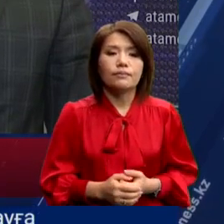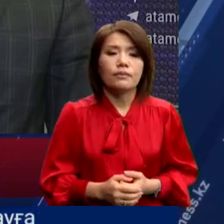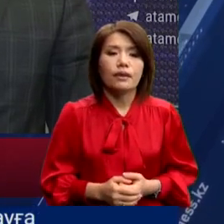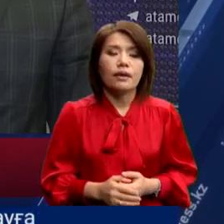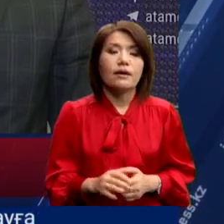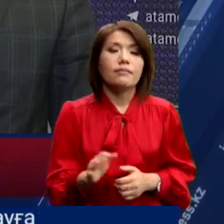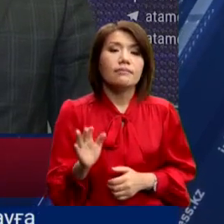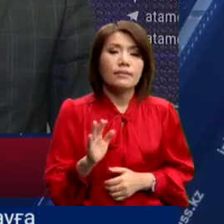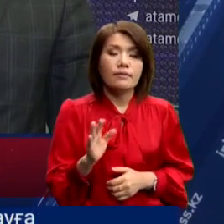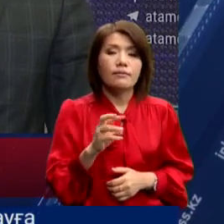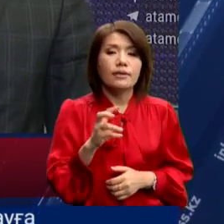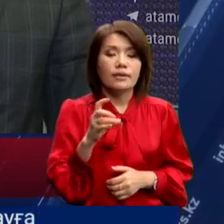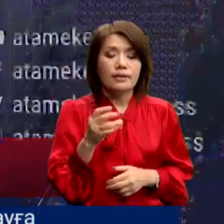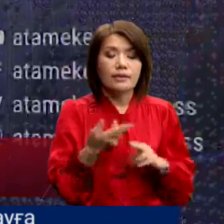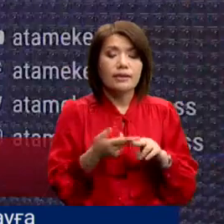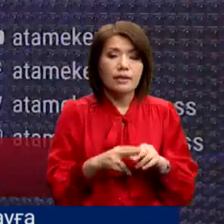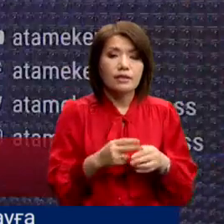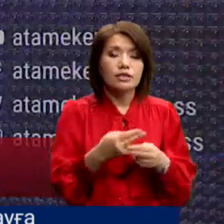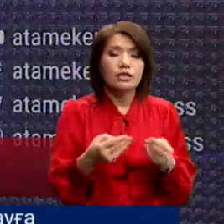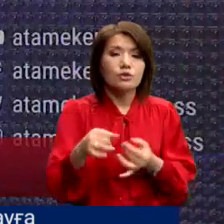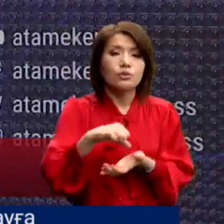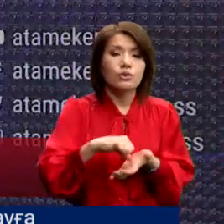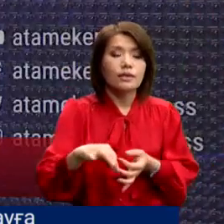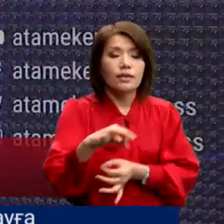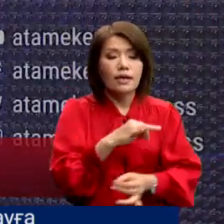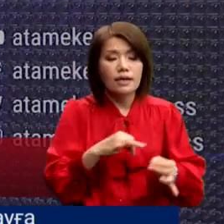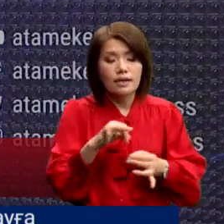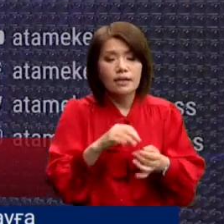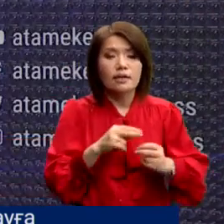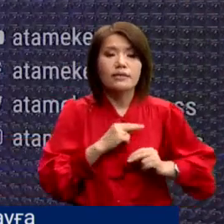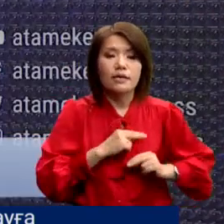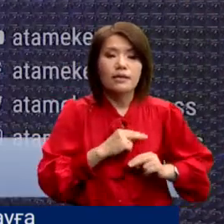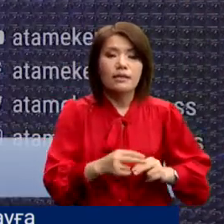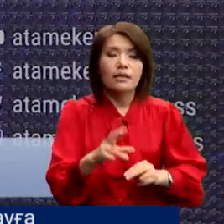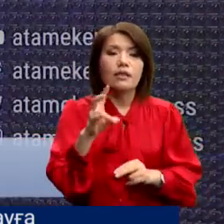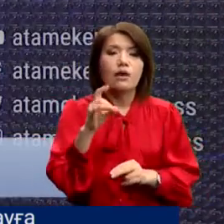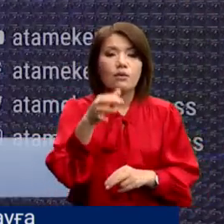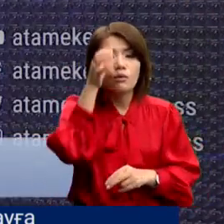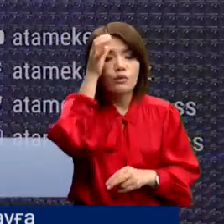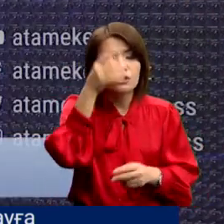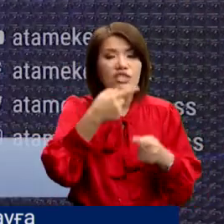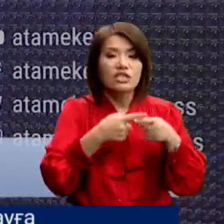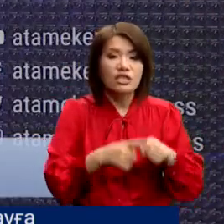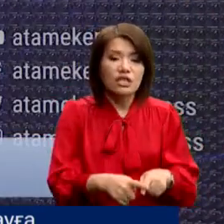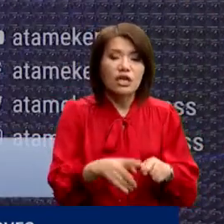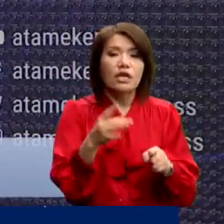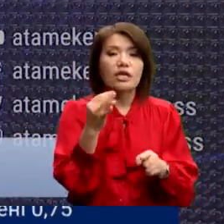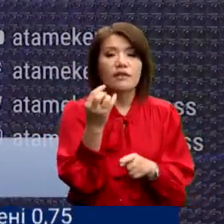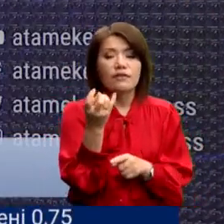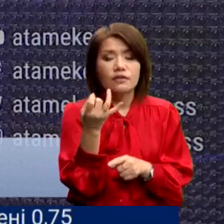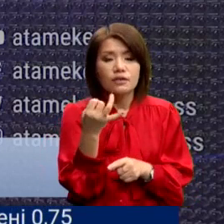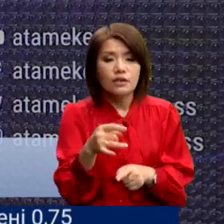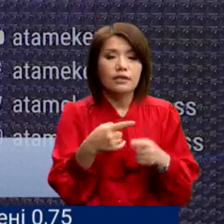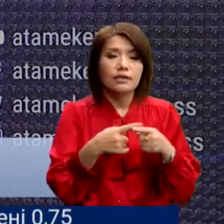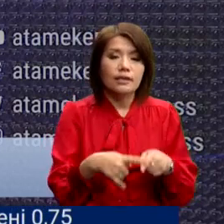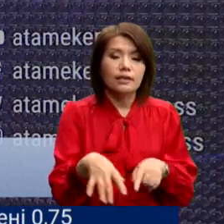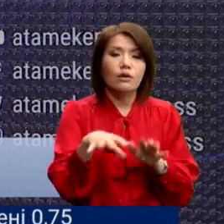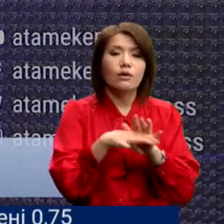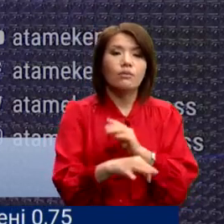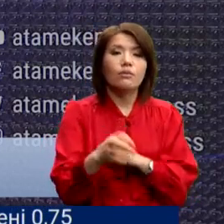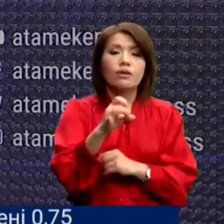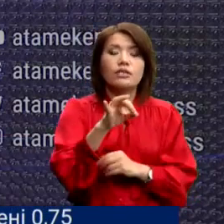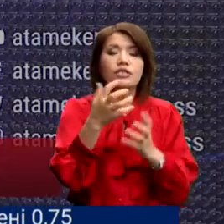Привет, Мадина. В рамках повестки участники рассмотрели вопросы сотрудничества в научно-технической, инновационной, технологической сферах в